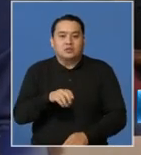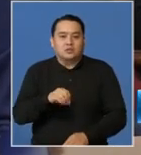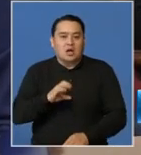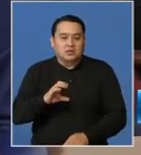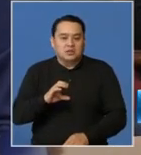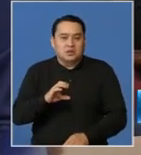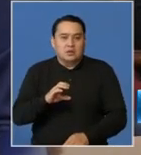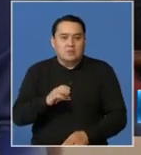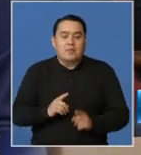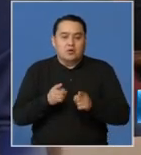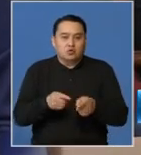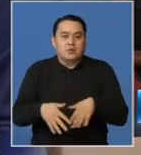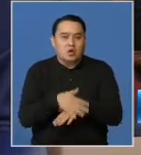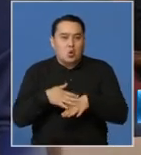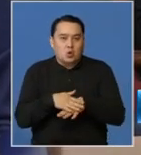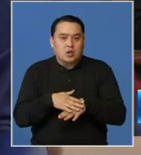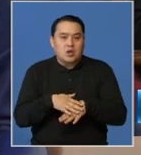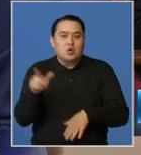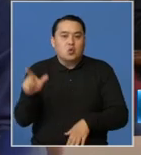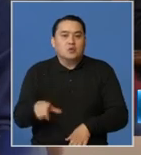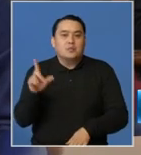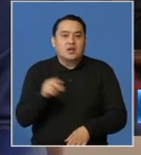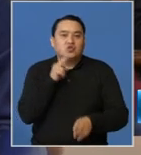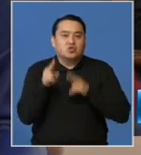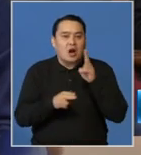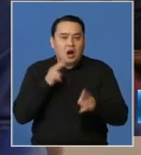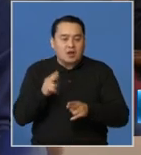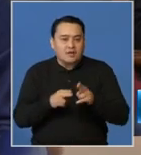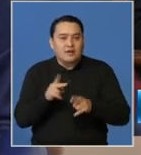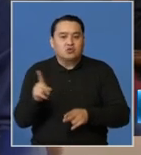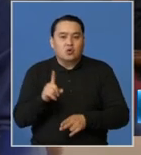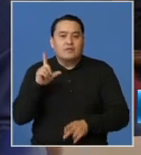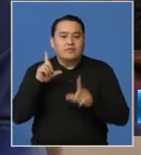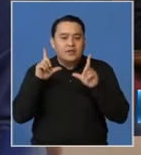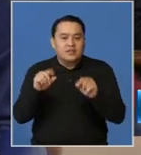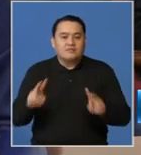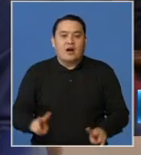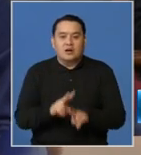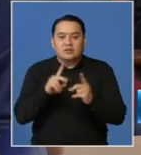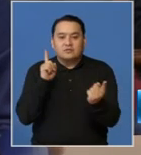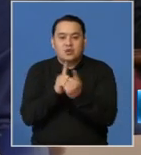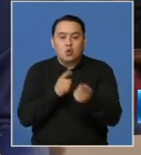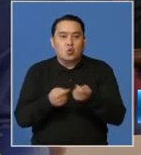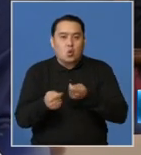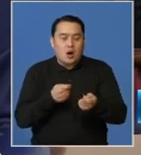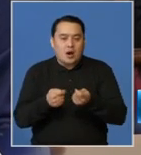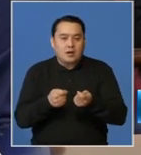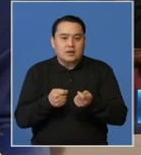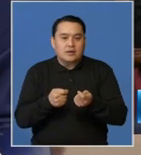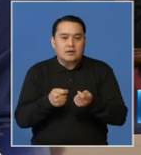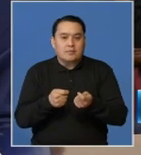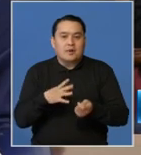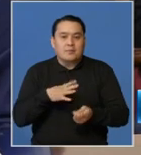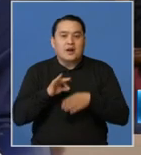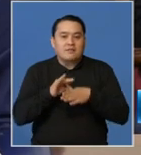Астас. Как можно так поступать с народом? Мне люди приходили, жаловались и не раз. Я ездил в Астану, чтобы встретиться с руководством Констрасгазаймак. Мы